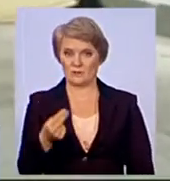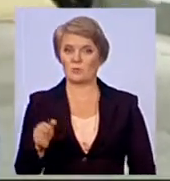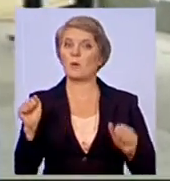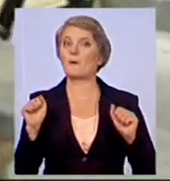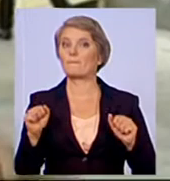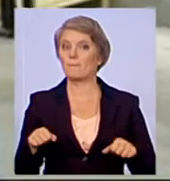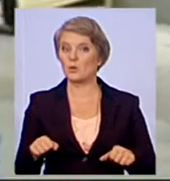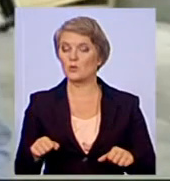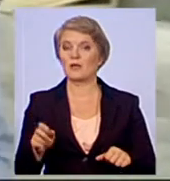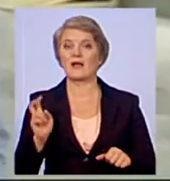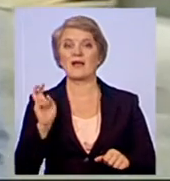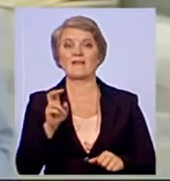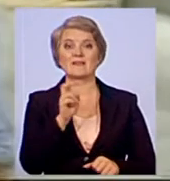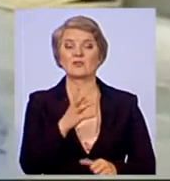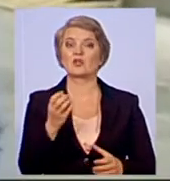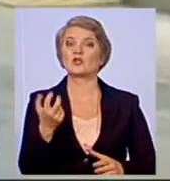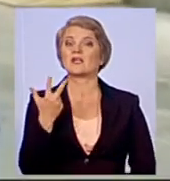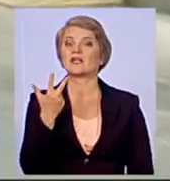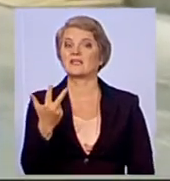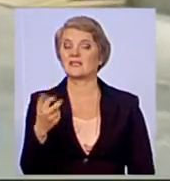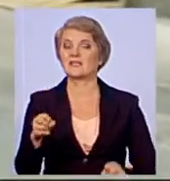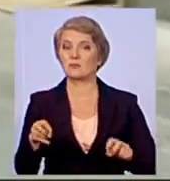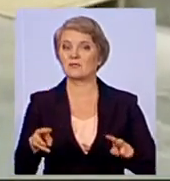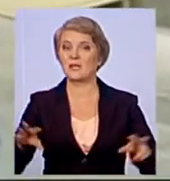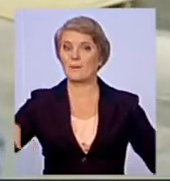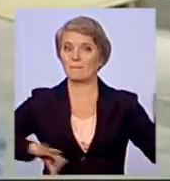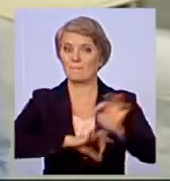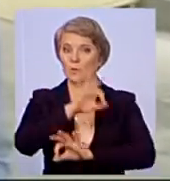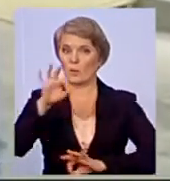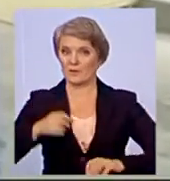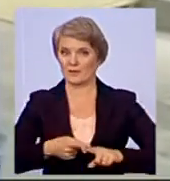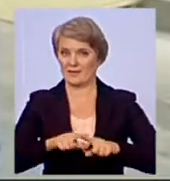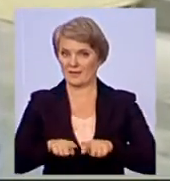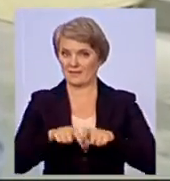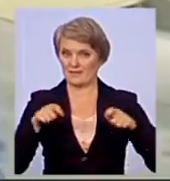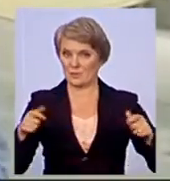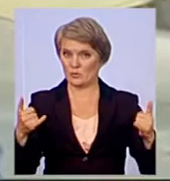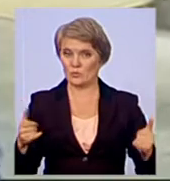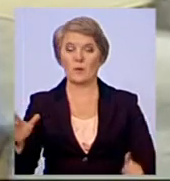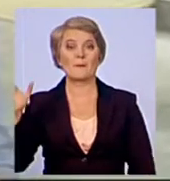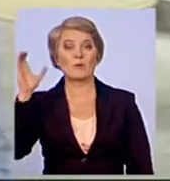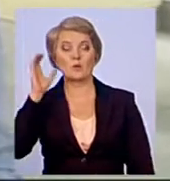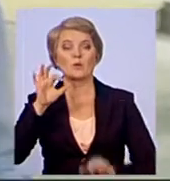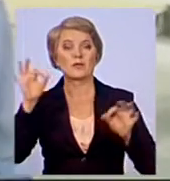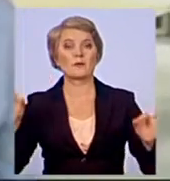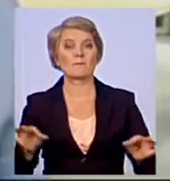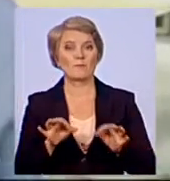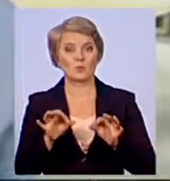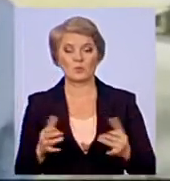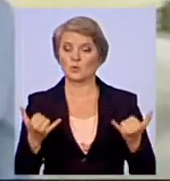можна відвідати ще три спеціальні проекти, які відкриються сьогодні, а також послухати музику. Сьогодні і